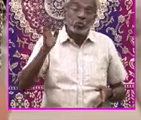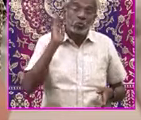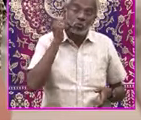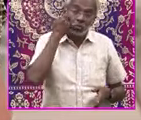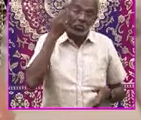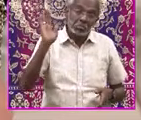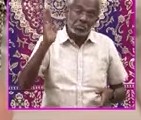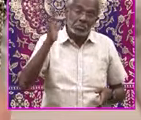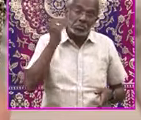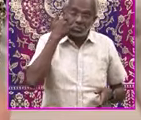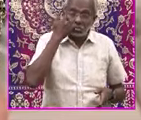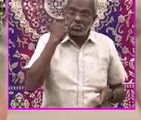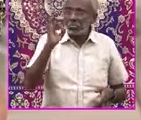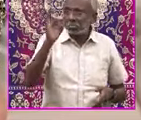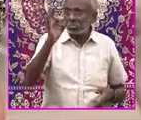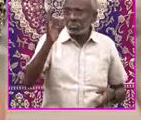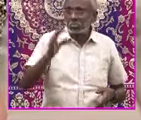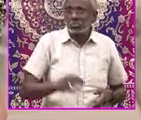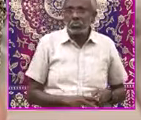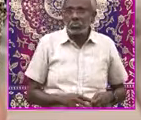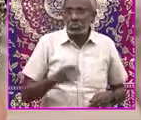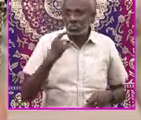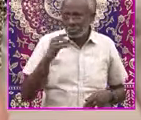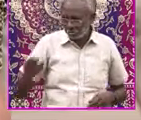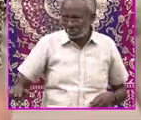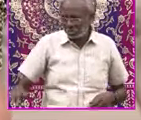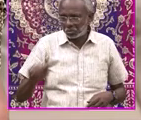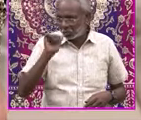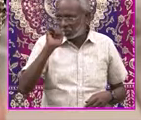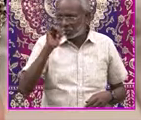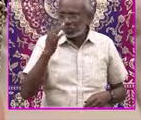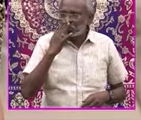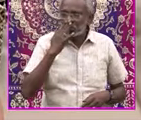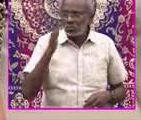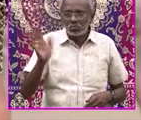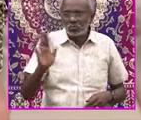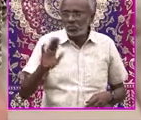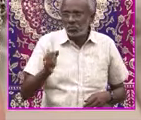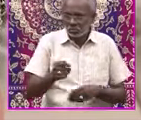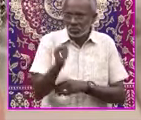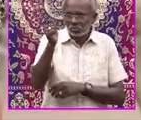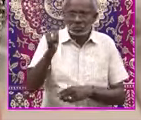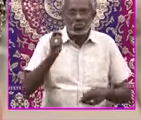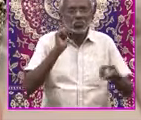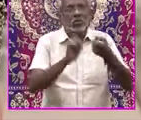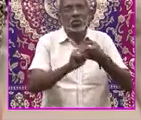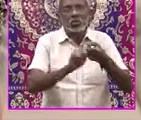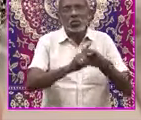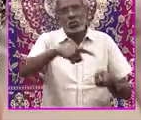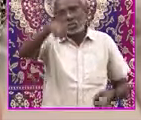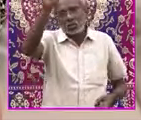கால பெண்கள் ஒரு பால் மனம் மாறாத பச்சிலம் குழந்தை கையில வேலை கொடுத்து நீ நம் நாட்டுக்காக போரிட